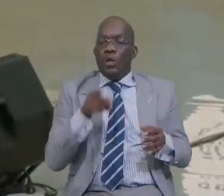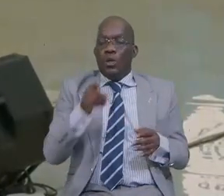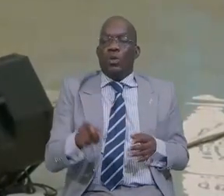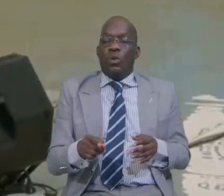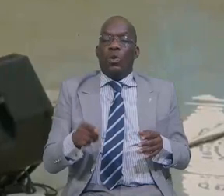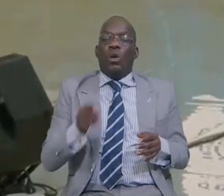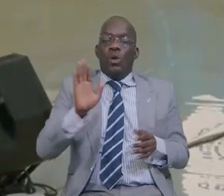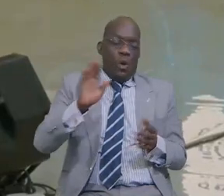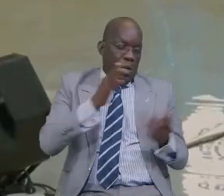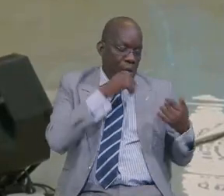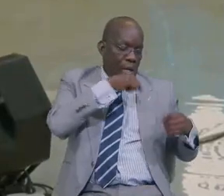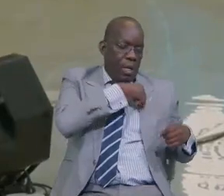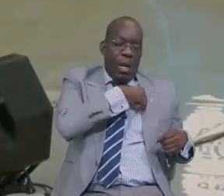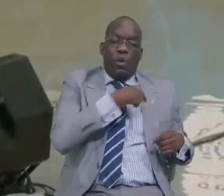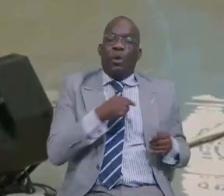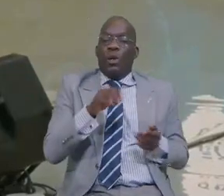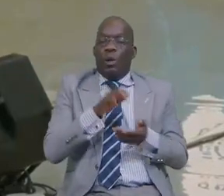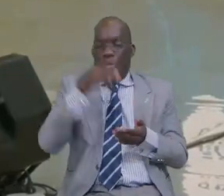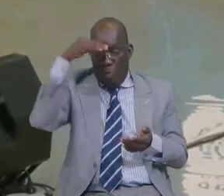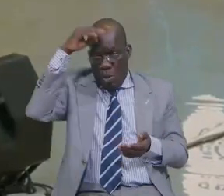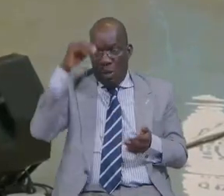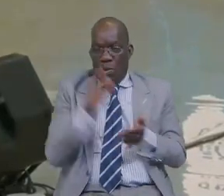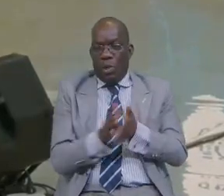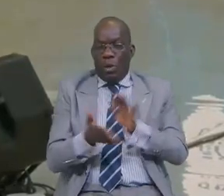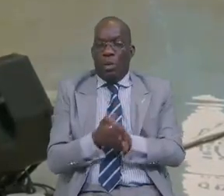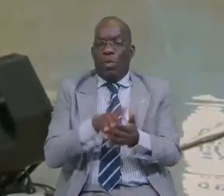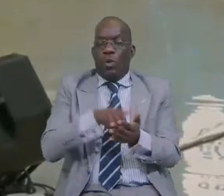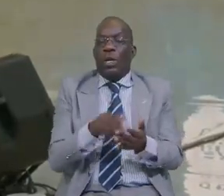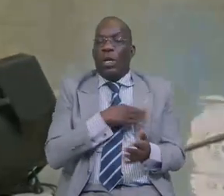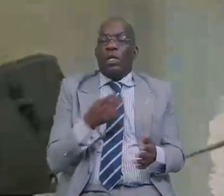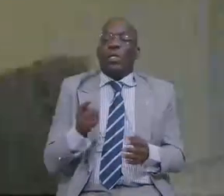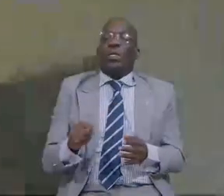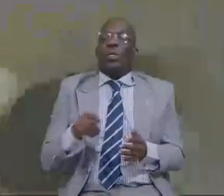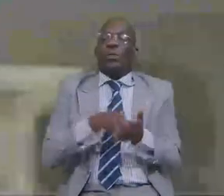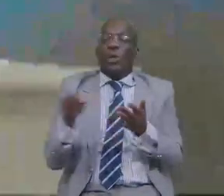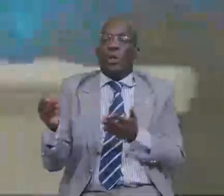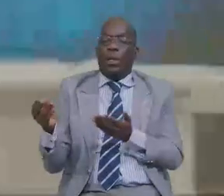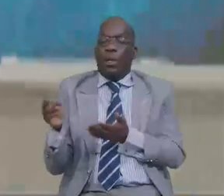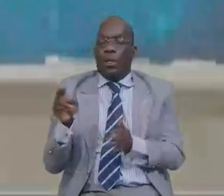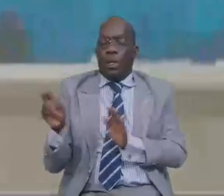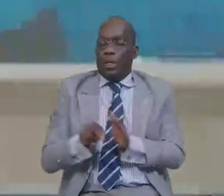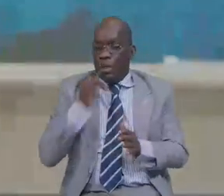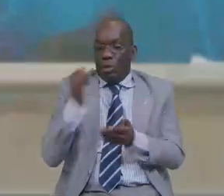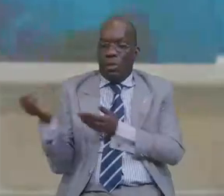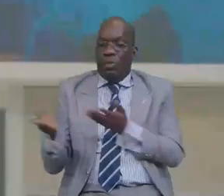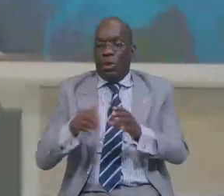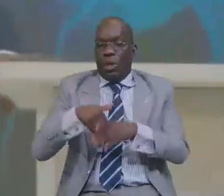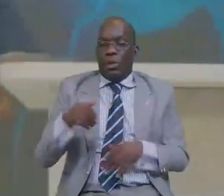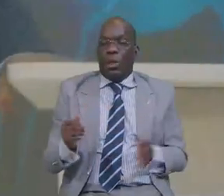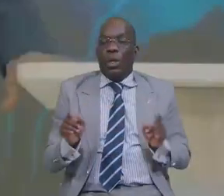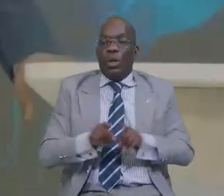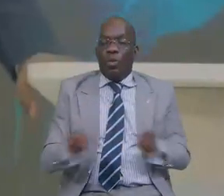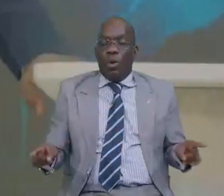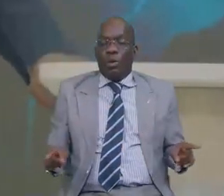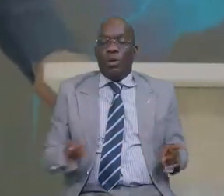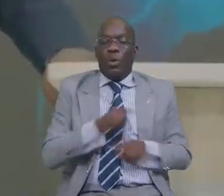homme intérieur est affaibli. Et la faiblesse est transférée à l'extérieur. Mais quand